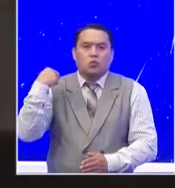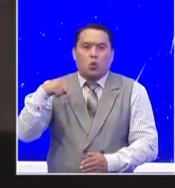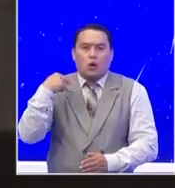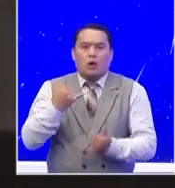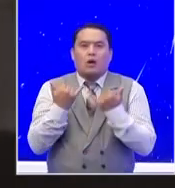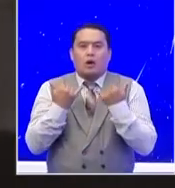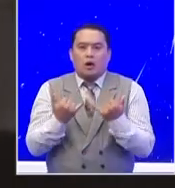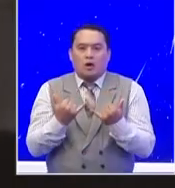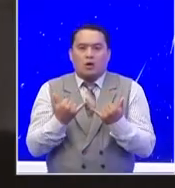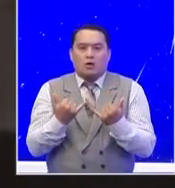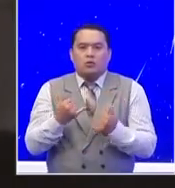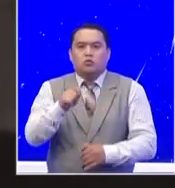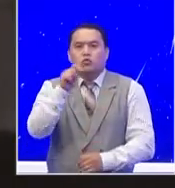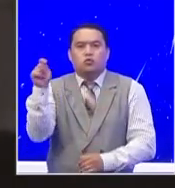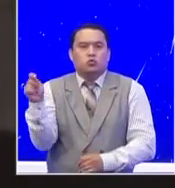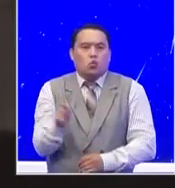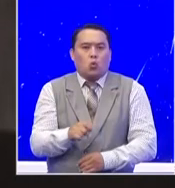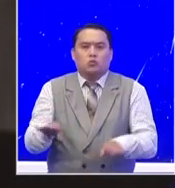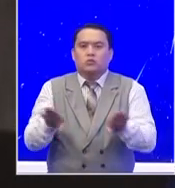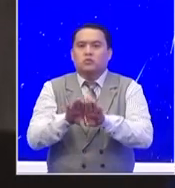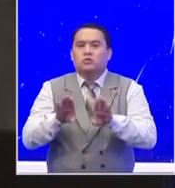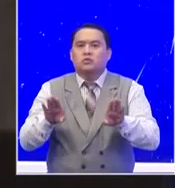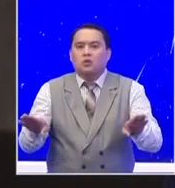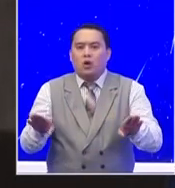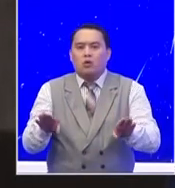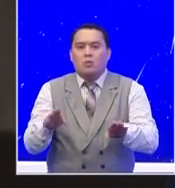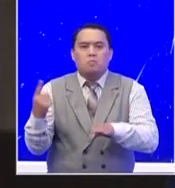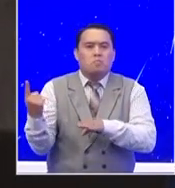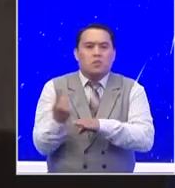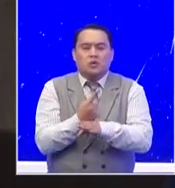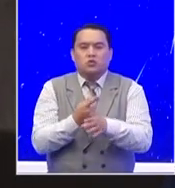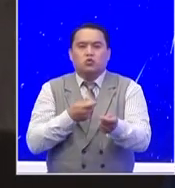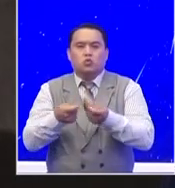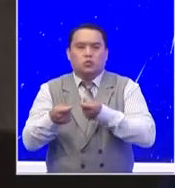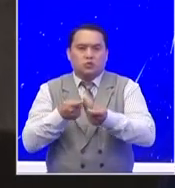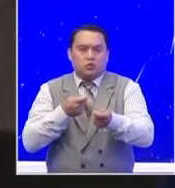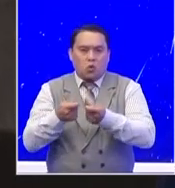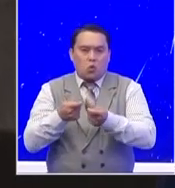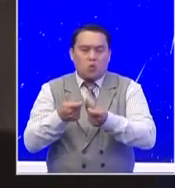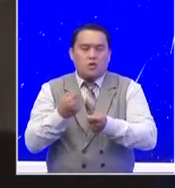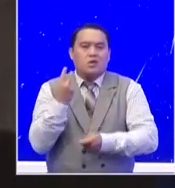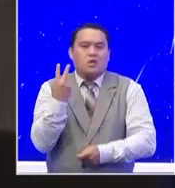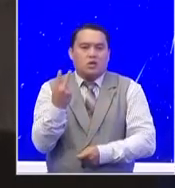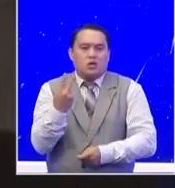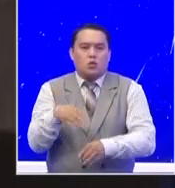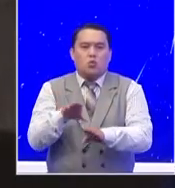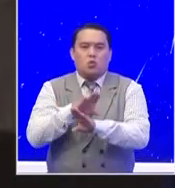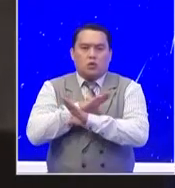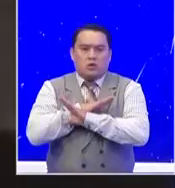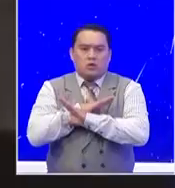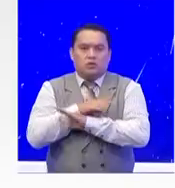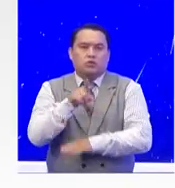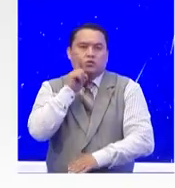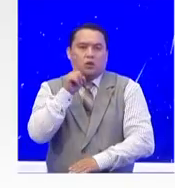Қазір соғыстың кезіндегідей алдыңғы қатарда на передовой именно екеуі болды. Екеуі де